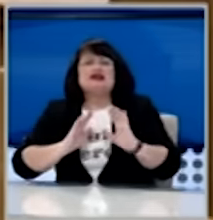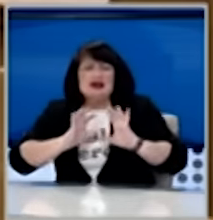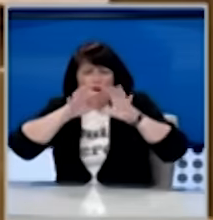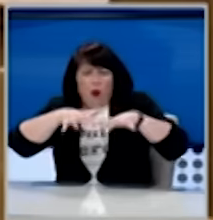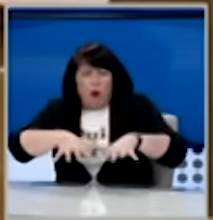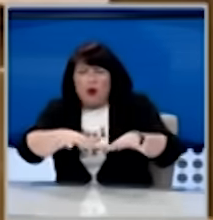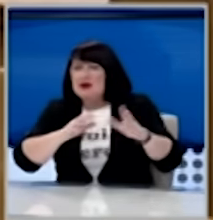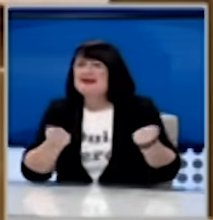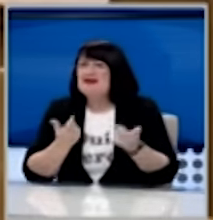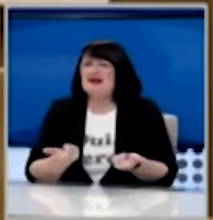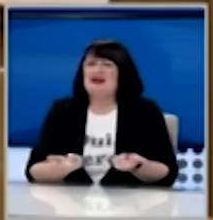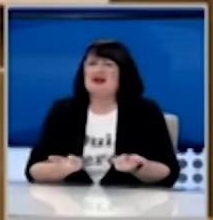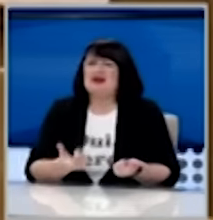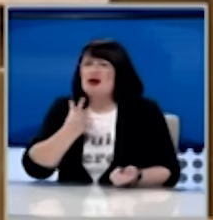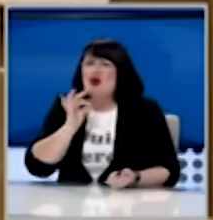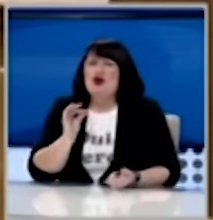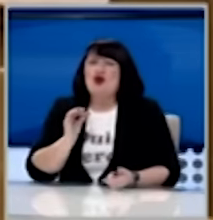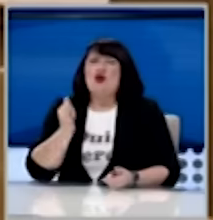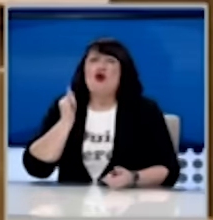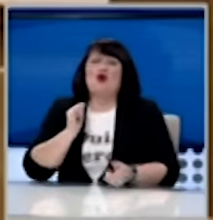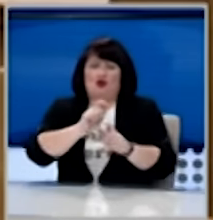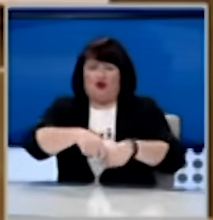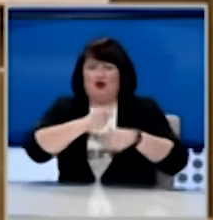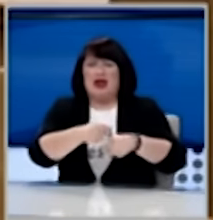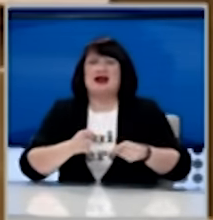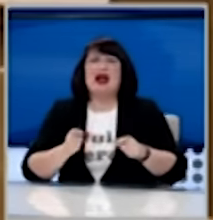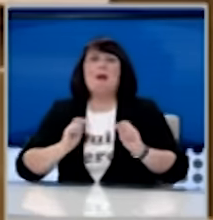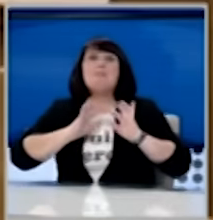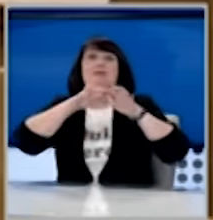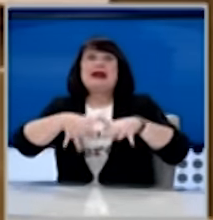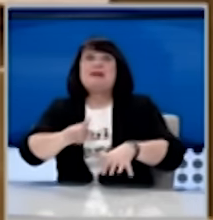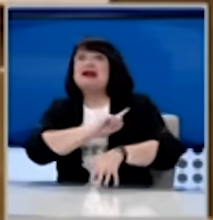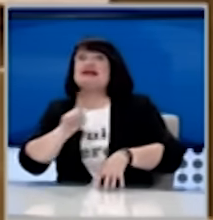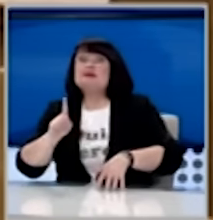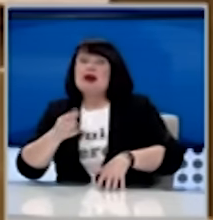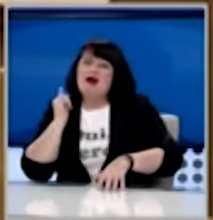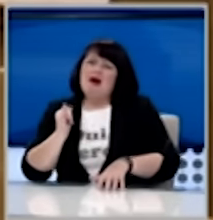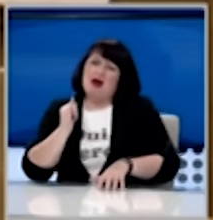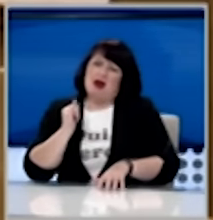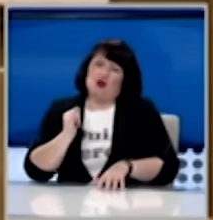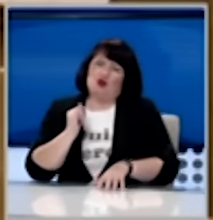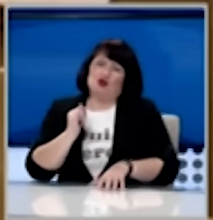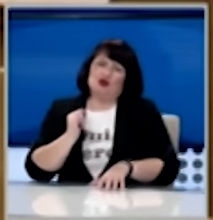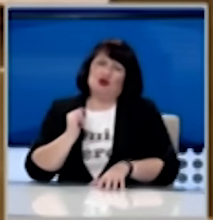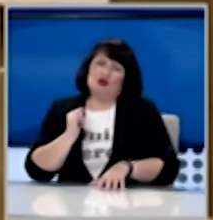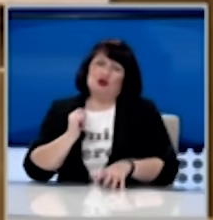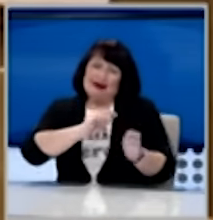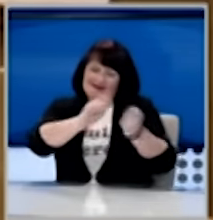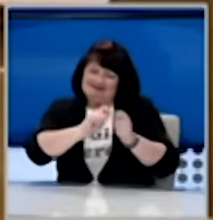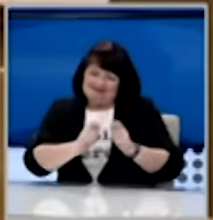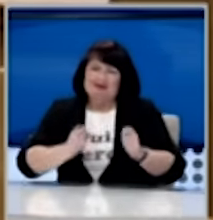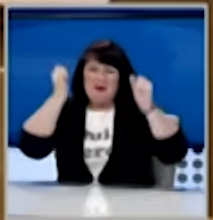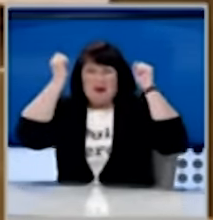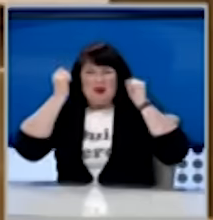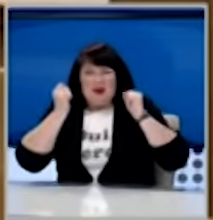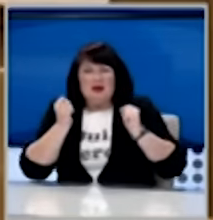περιοχής αφού καθυστερούν τα αντιπλημμυρικά έργα και μαζί με αυτά καθυστερεί αποκατάσταση ζημιών